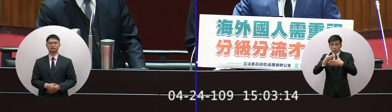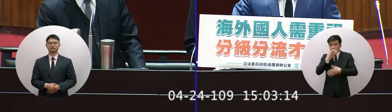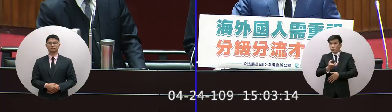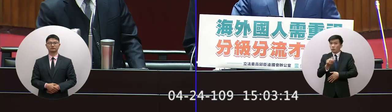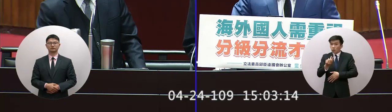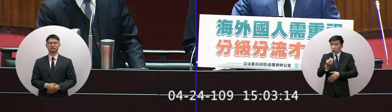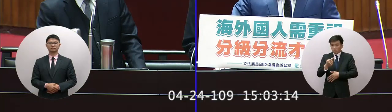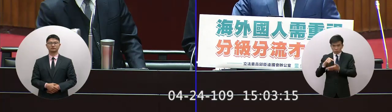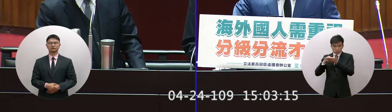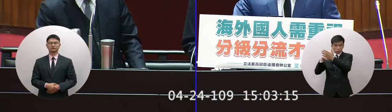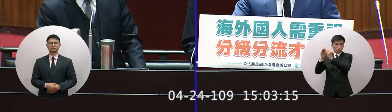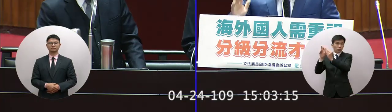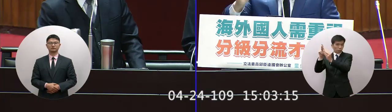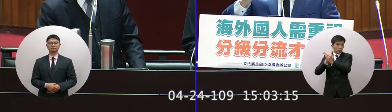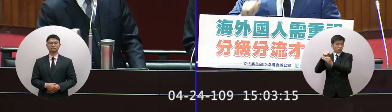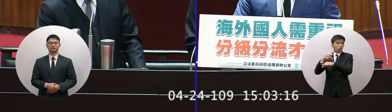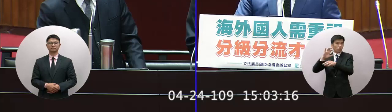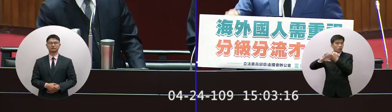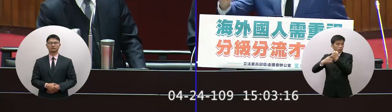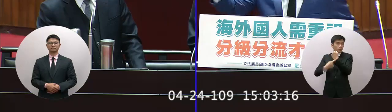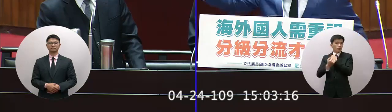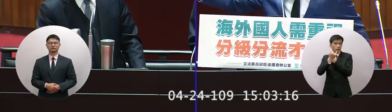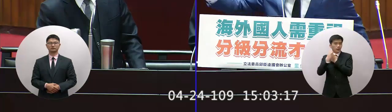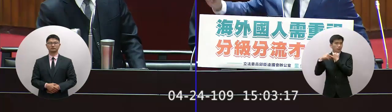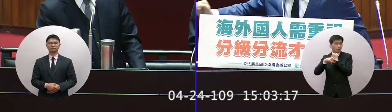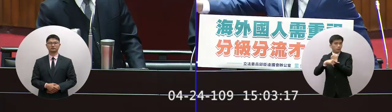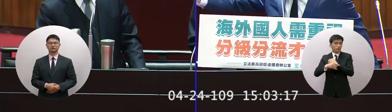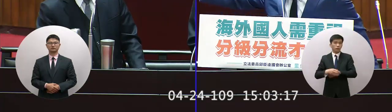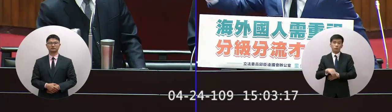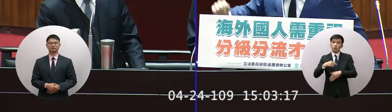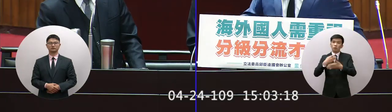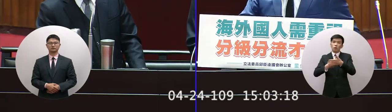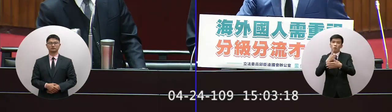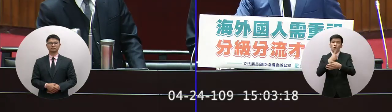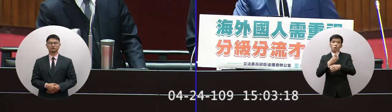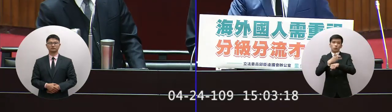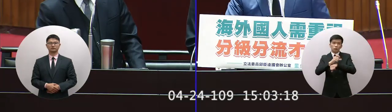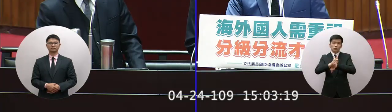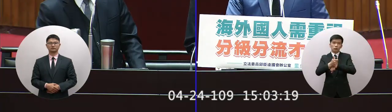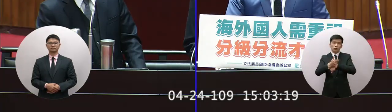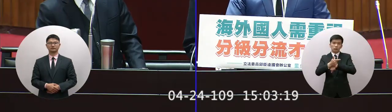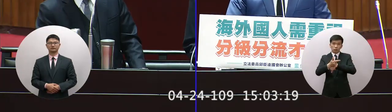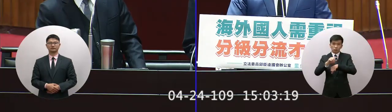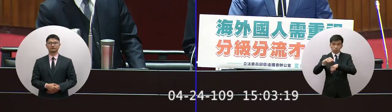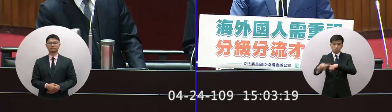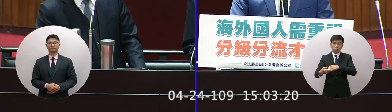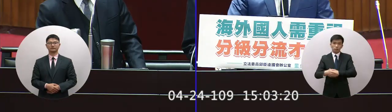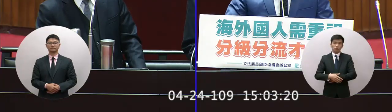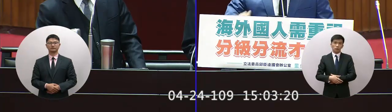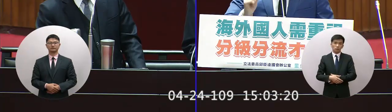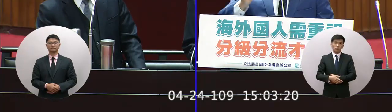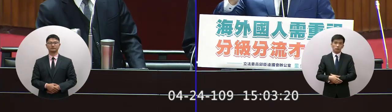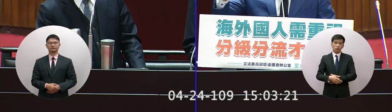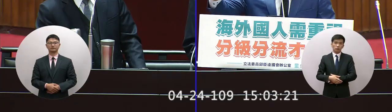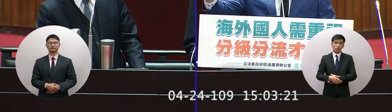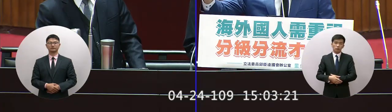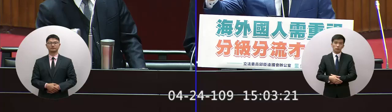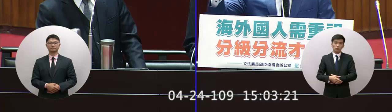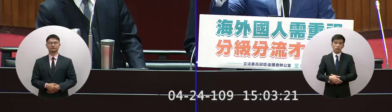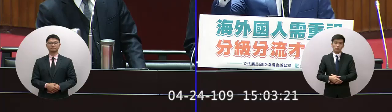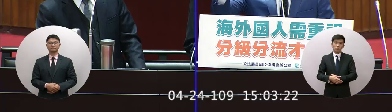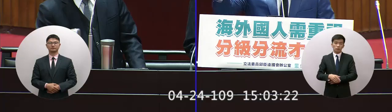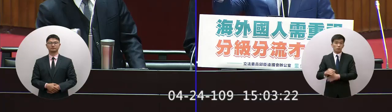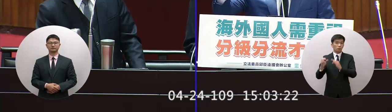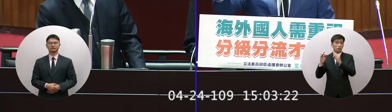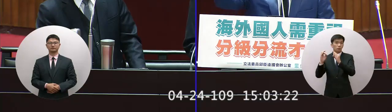面，这个是一种方法，好不好？你们实际去讨论。但我剩36秒，下一题。好，金融国家